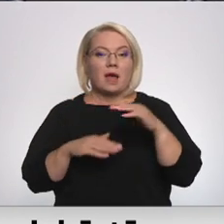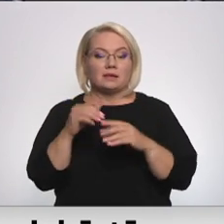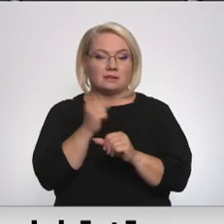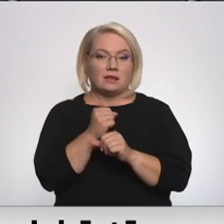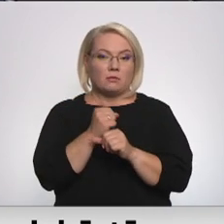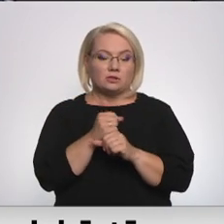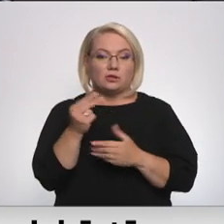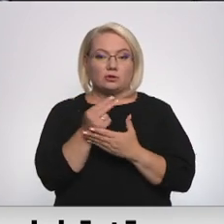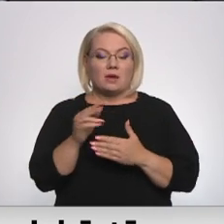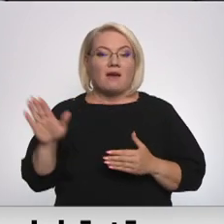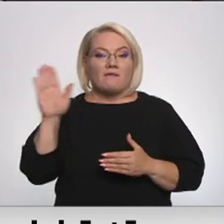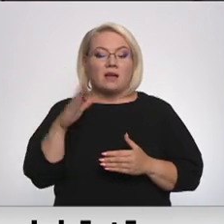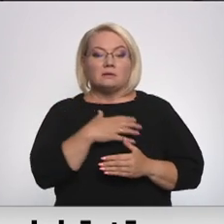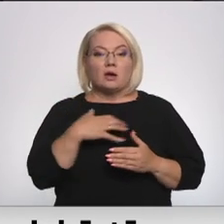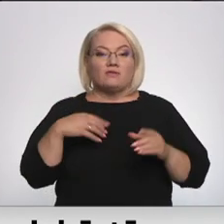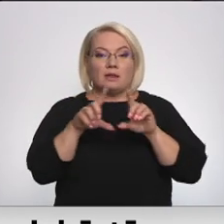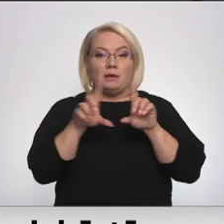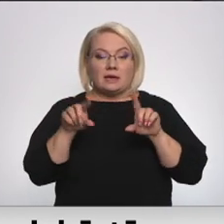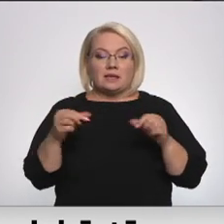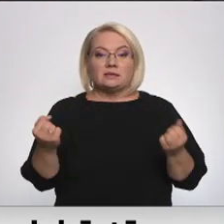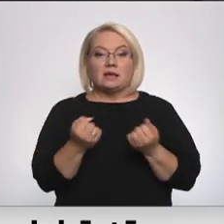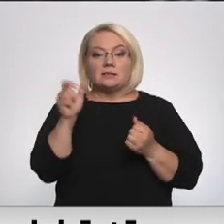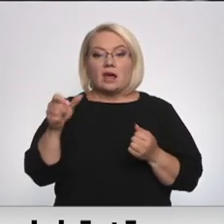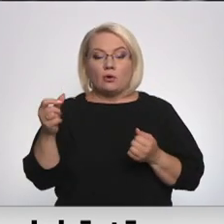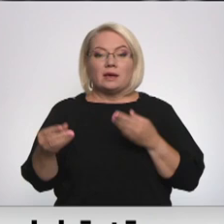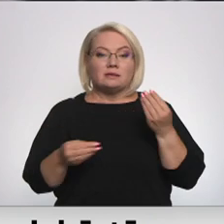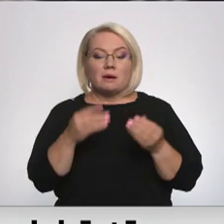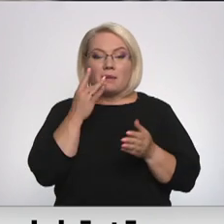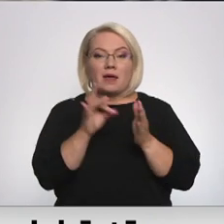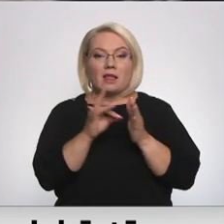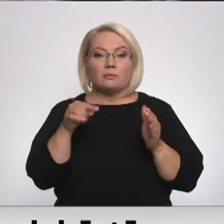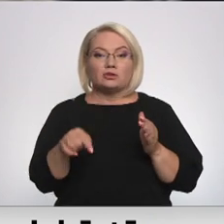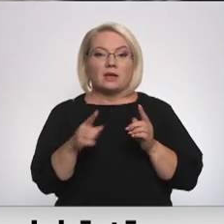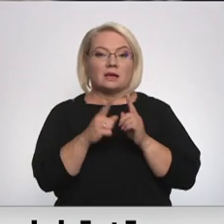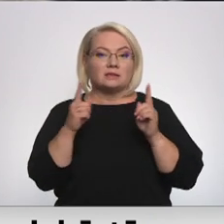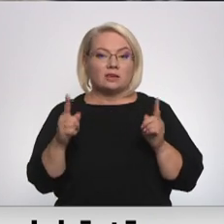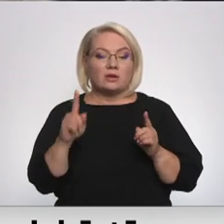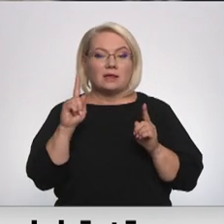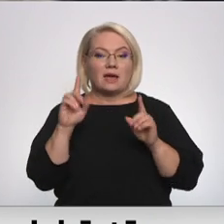ka valsts un pašvaldība iestādēs strādājošiem izmaksas par elektrību šajā sezonā